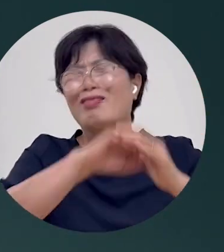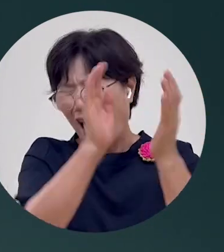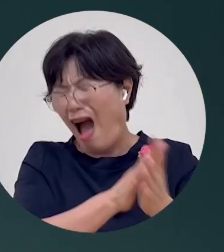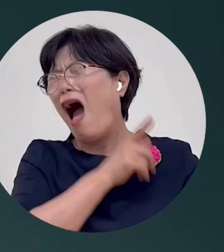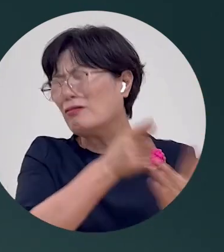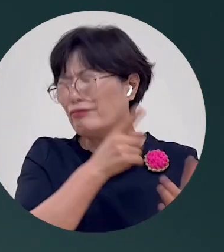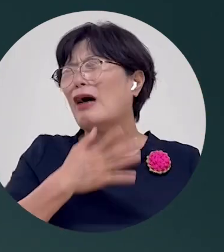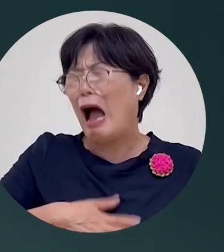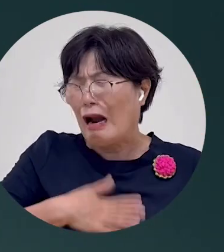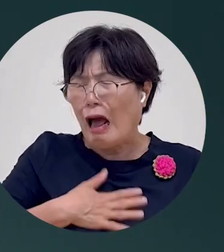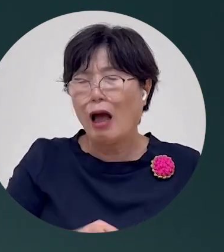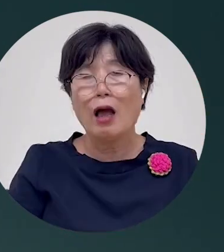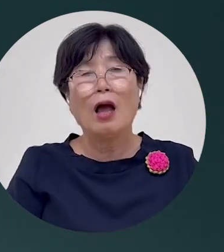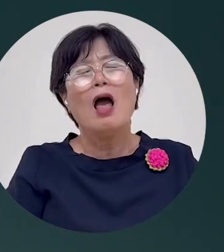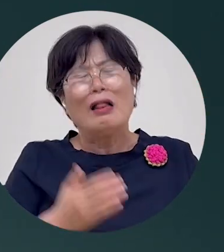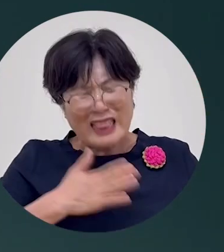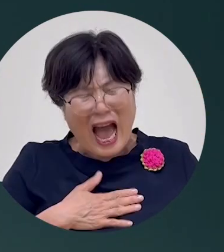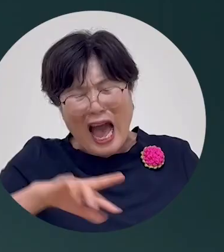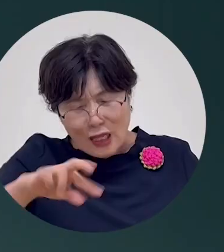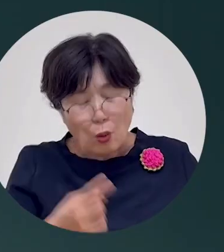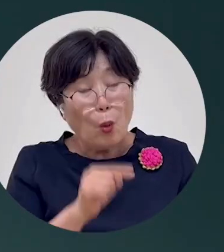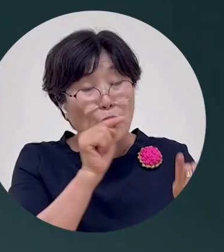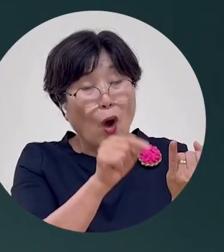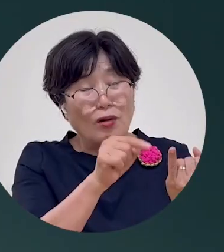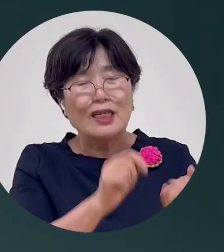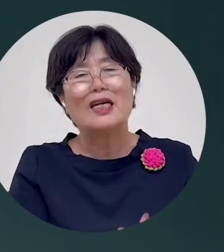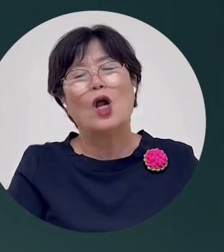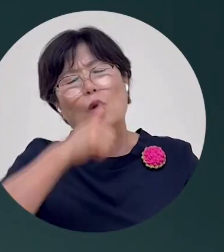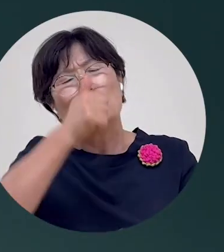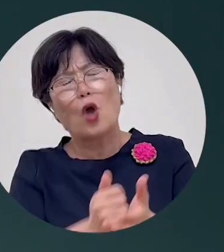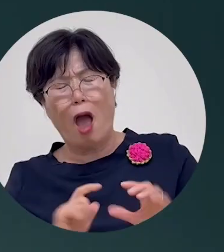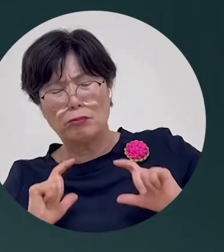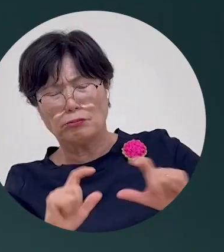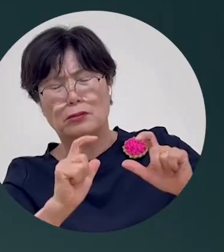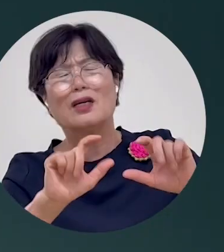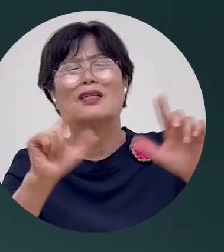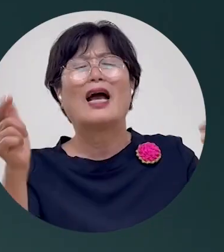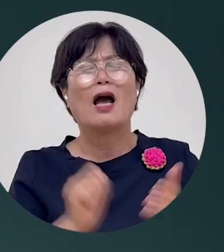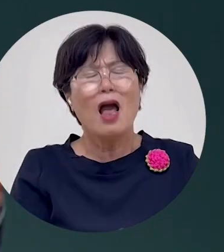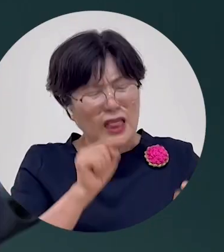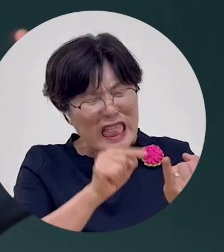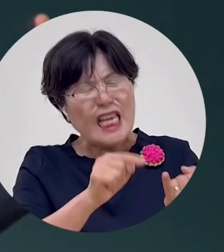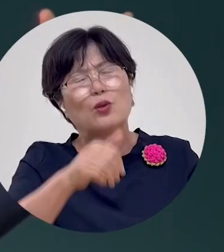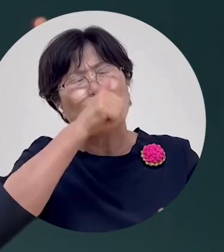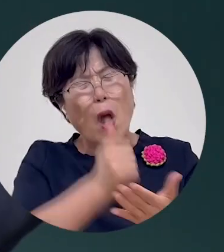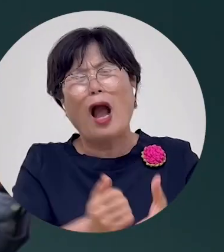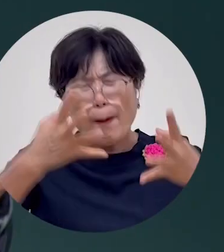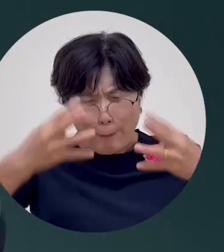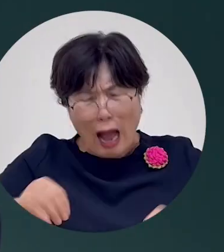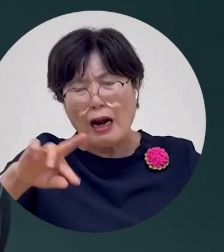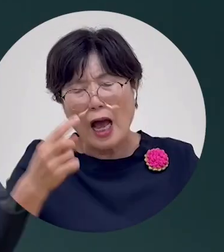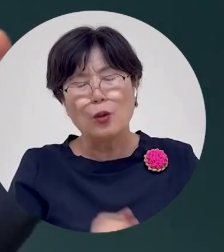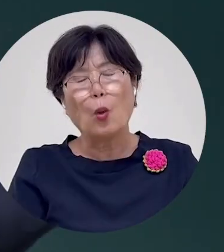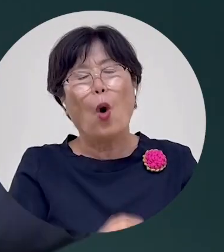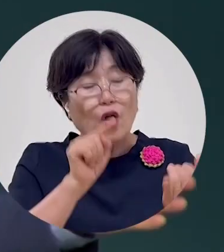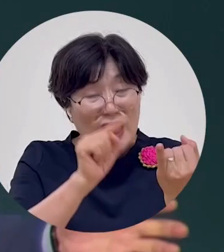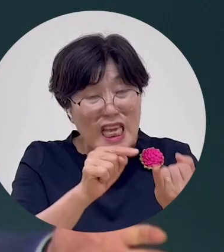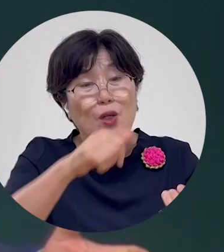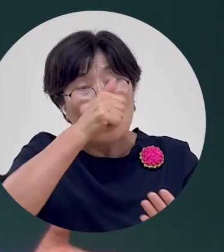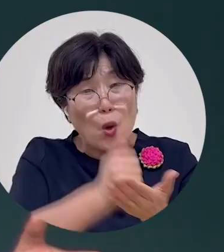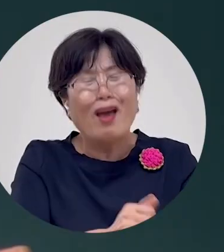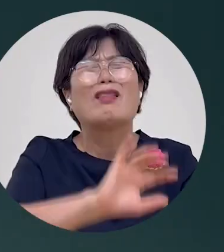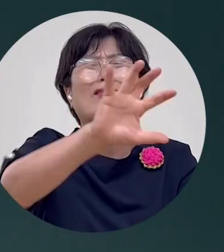예수님은 나도 너를 정죄하지 않겠다고, 그의 죄가 아무리 많아도 예수님이 다 짊어지고 다